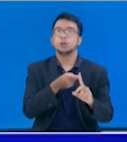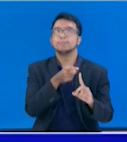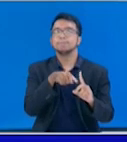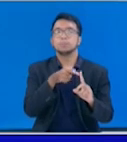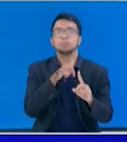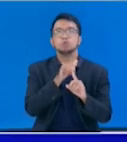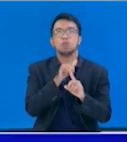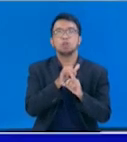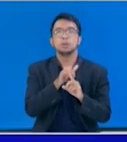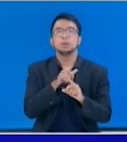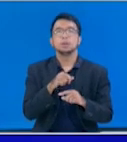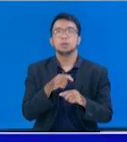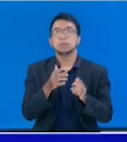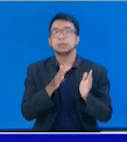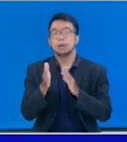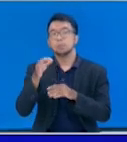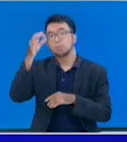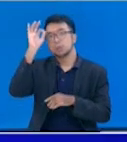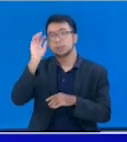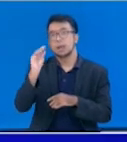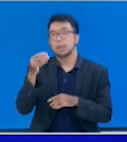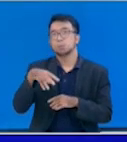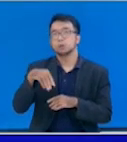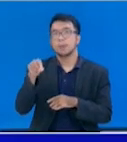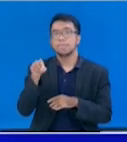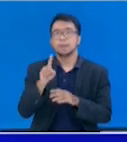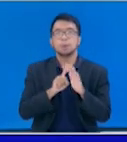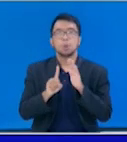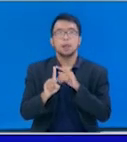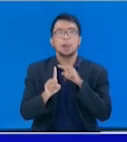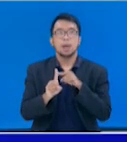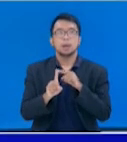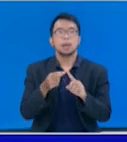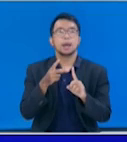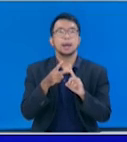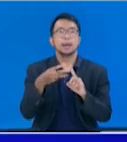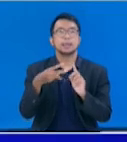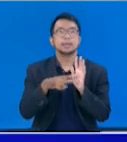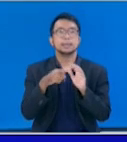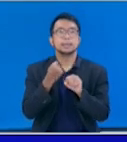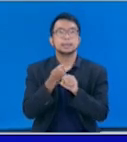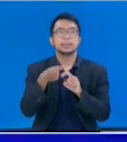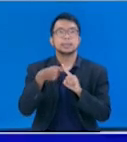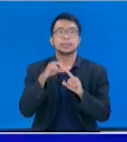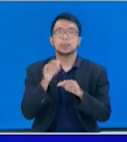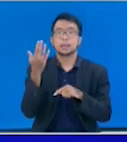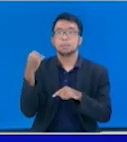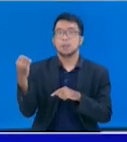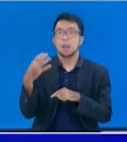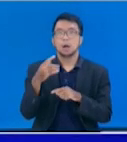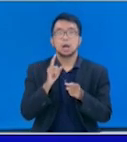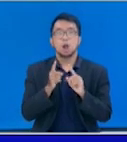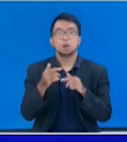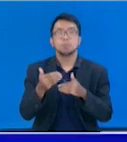pihak Polres Jakarta Pusat yaitu Kombes Hengki Haryadi menyampaikan kepada kami apabila penyelidikan sudah